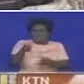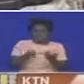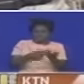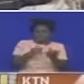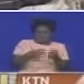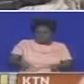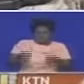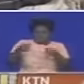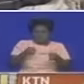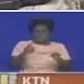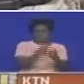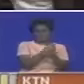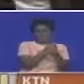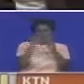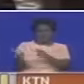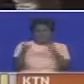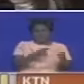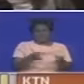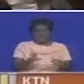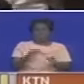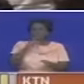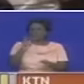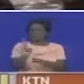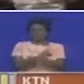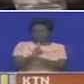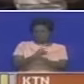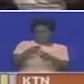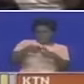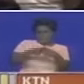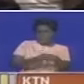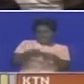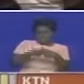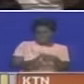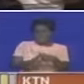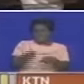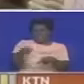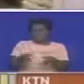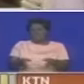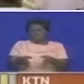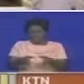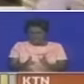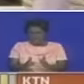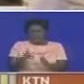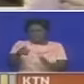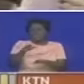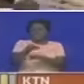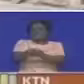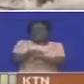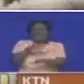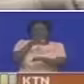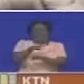magunia mahindi kwa njia ya kawaida badala ya kutumia vifaa au mashini, mbinu ambayo imetajwa kuwa ni ya polepole